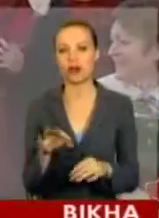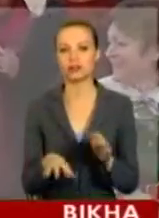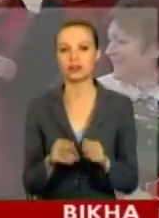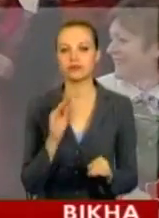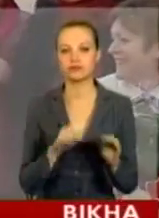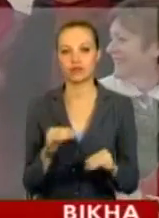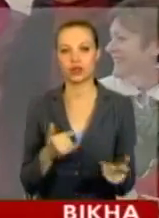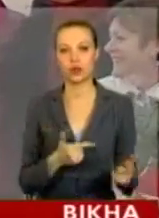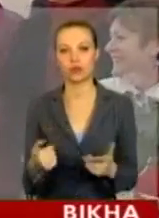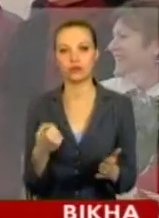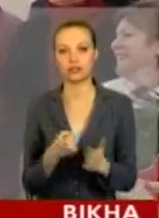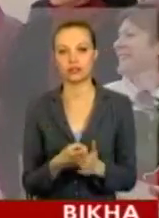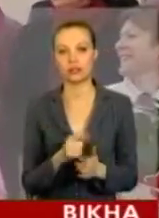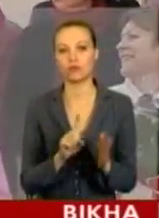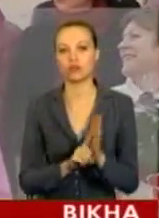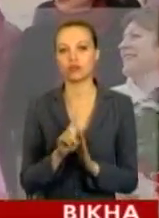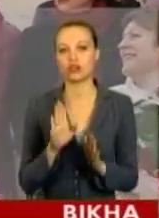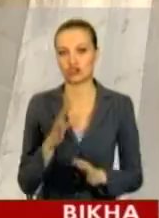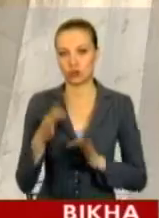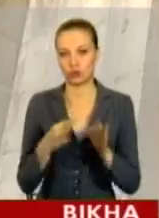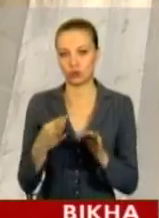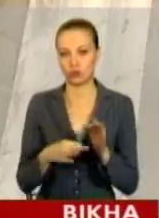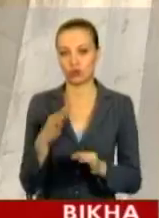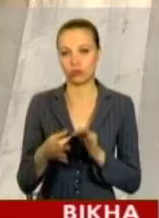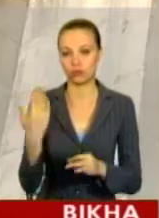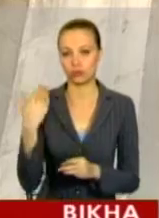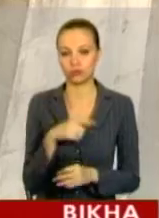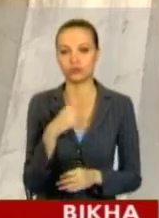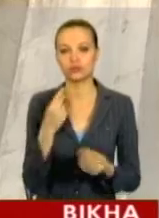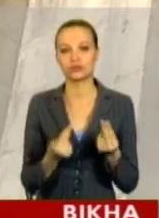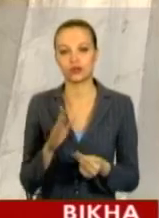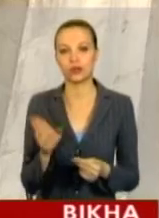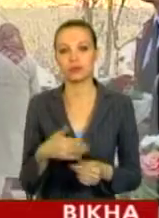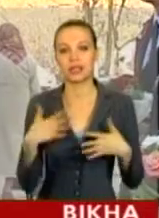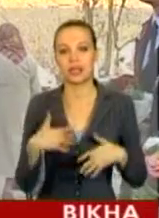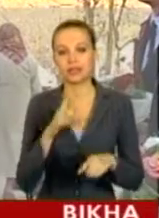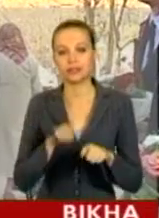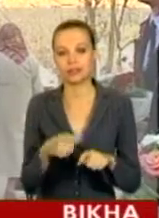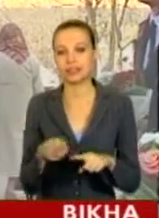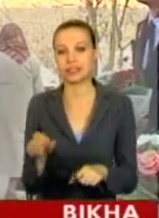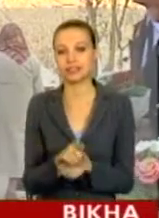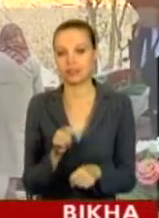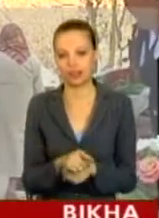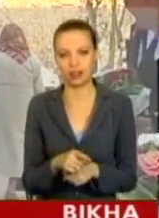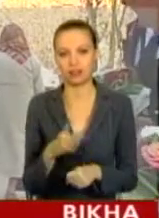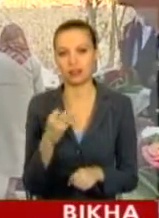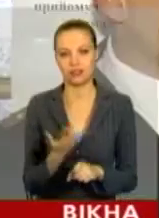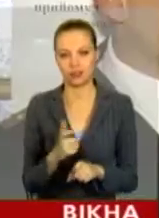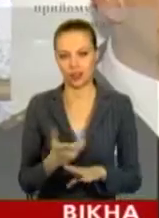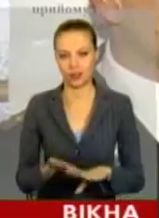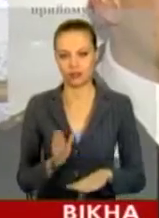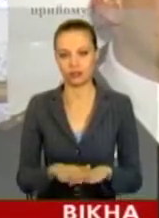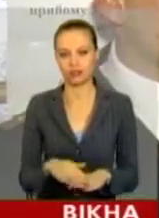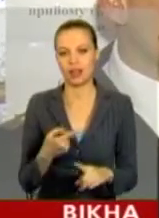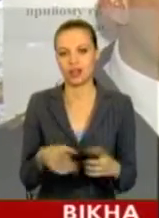та готуватися до весілля наречені почали лише добу тому. Жартують, після кримських випробувань це завдання їм здалося не надто складним.